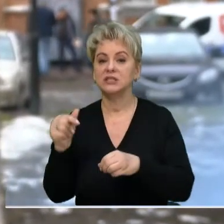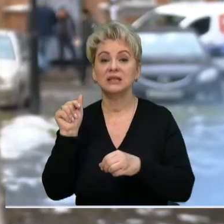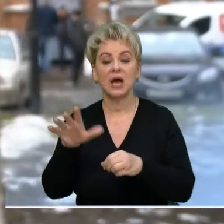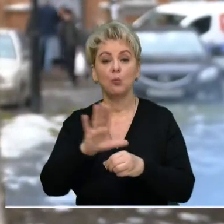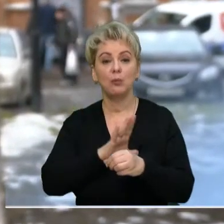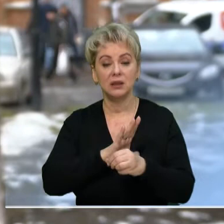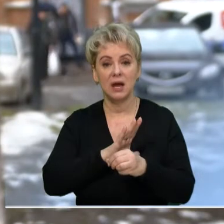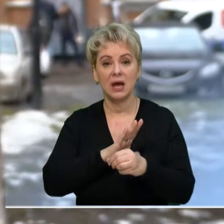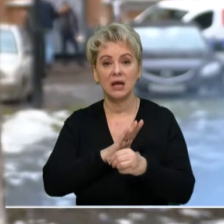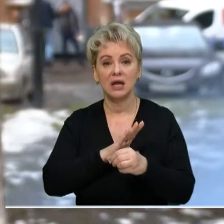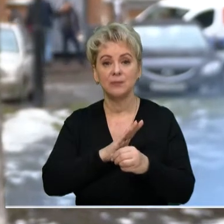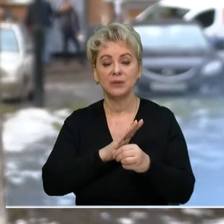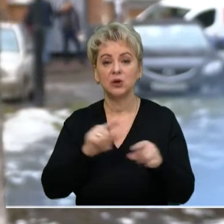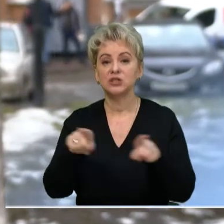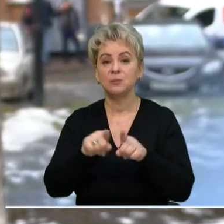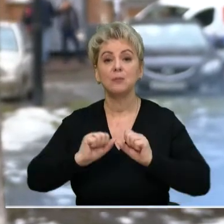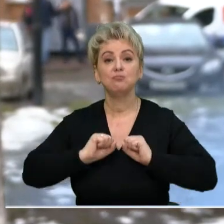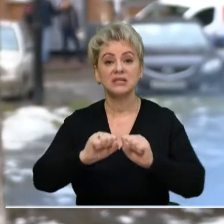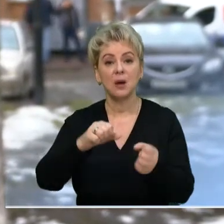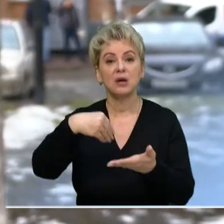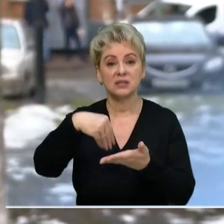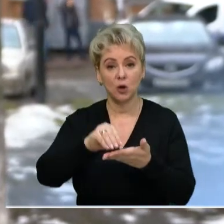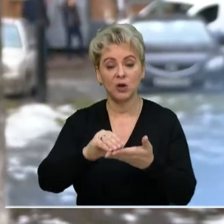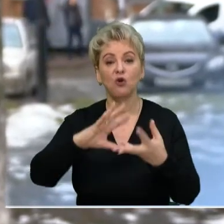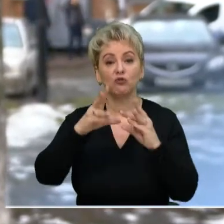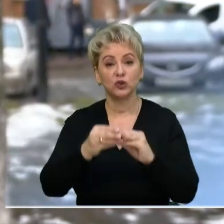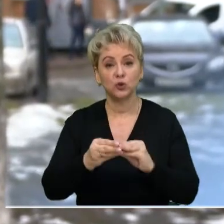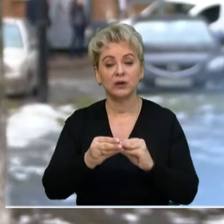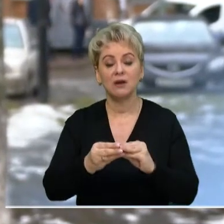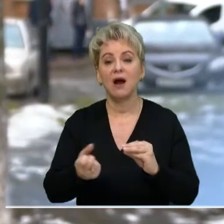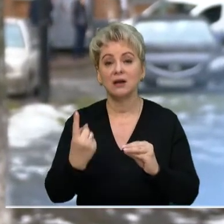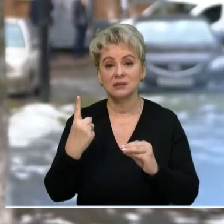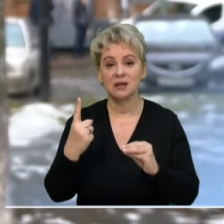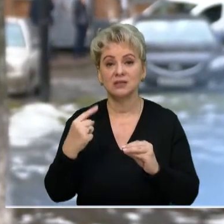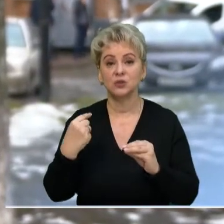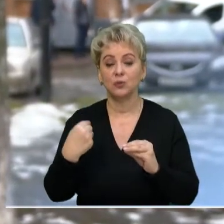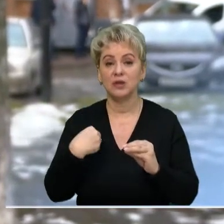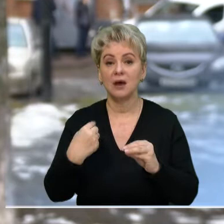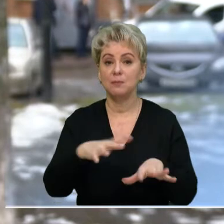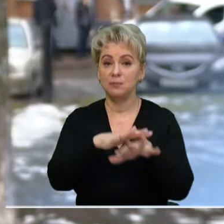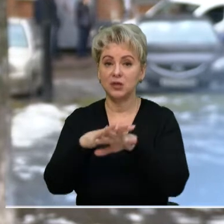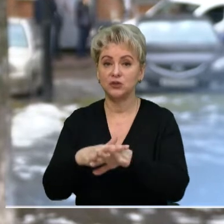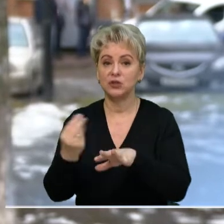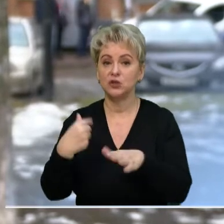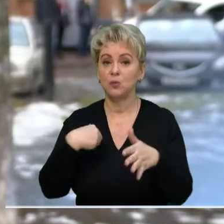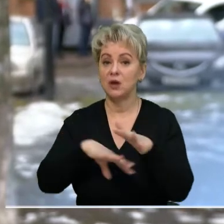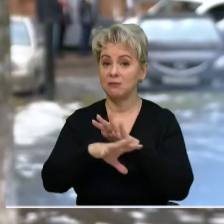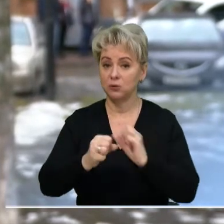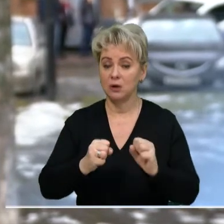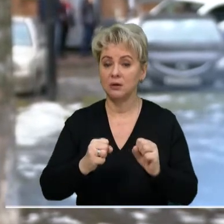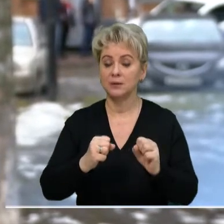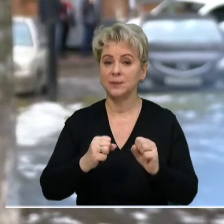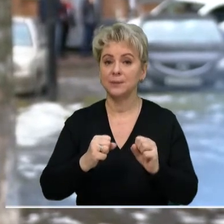была функция типа «безопасная покупка», и в итоге она оказалась небезопасной по итогу. Ну и